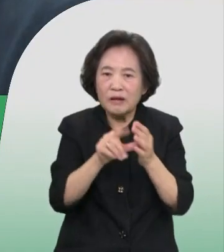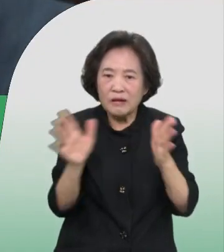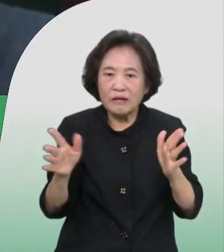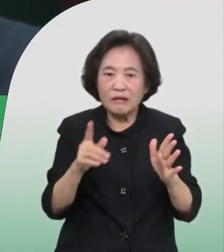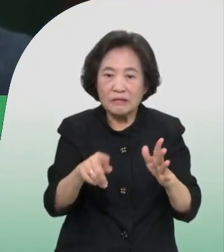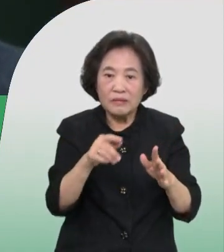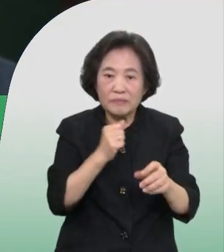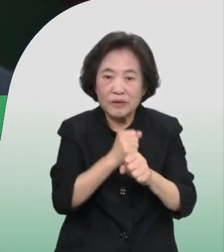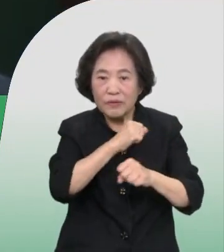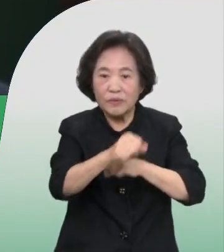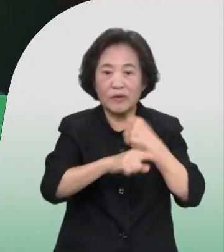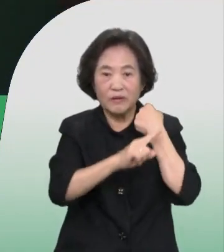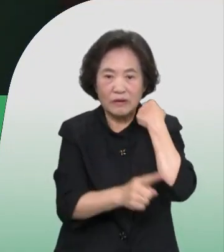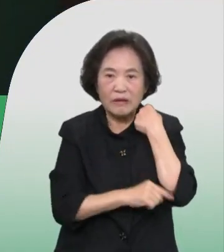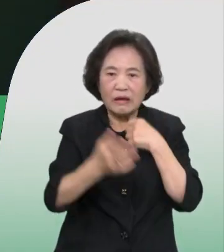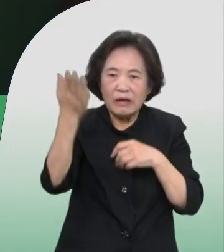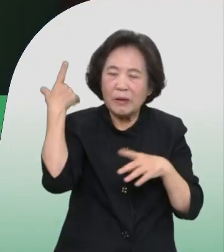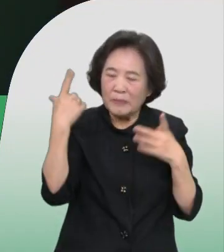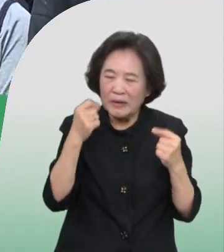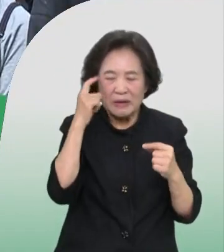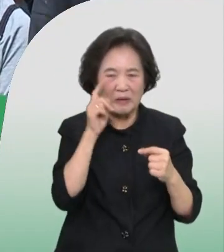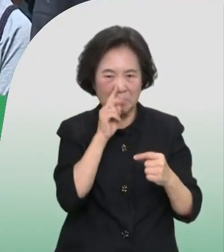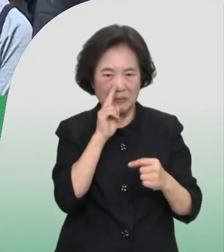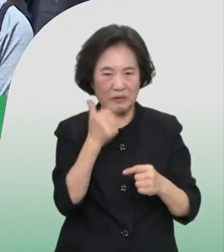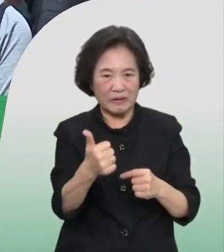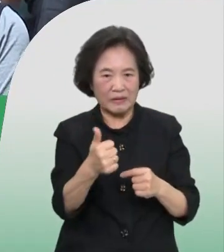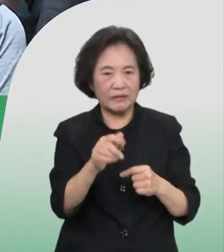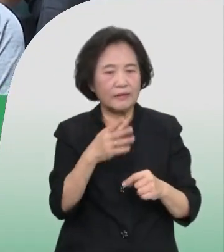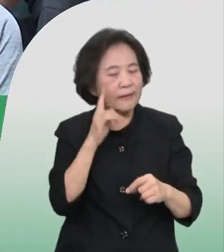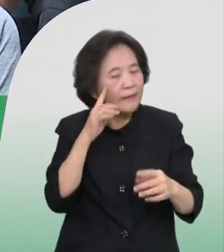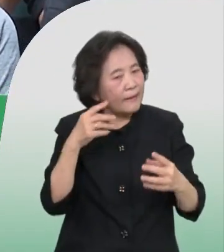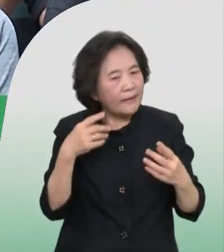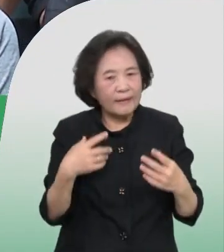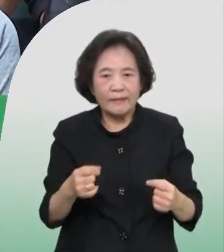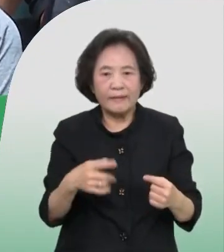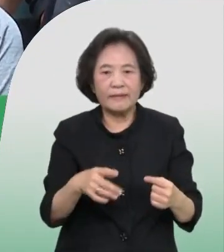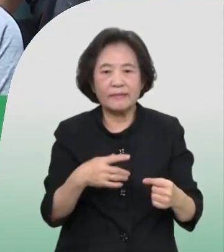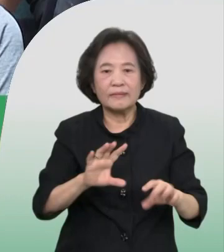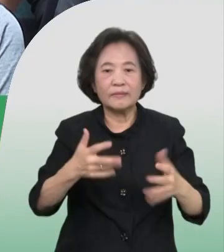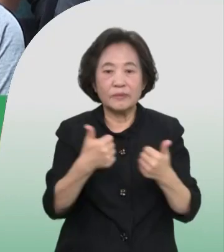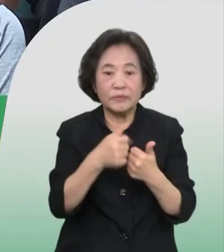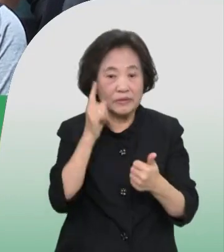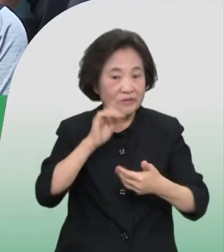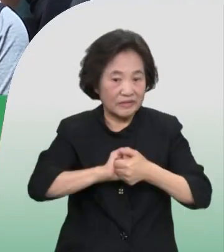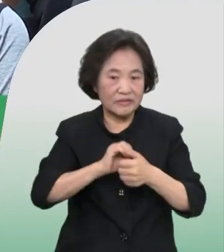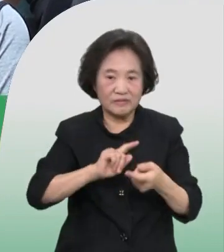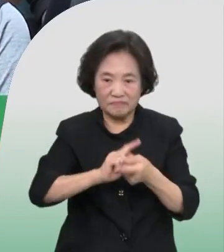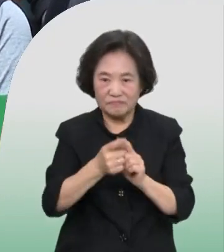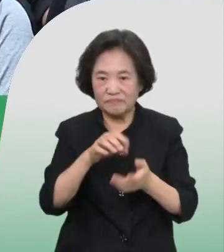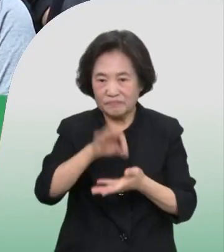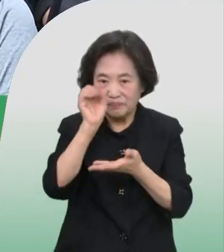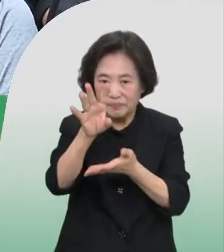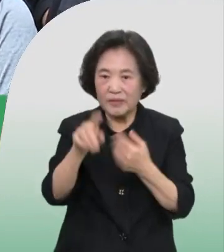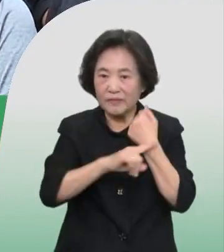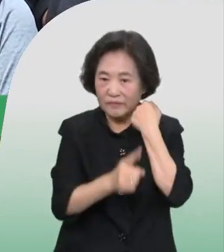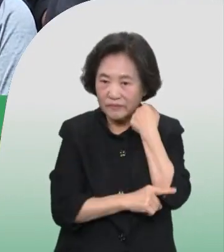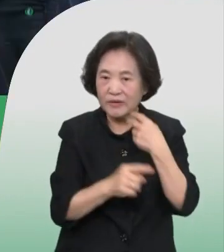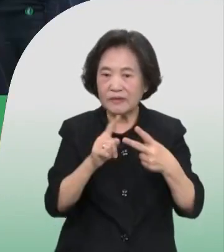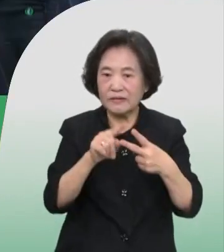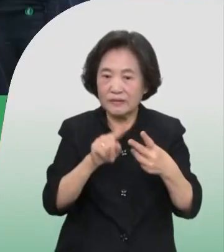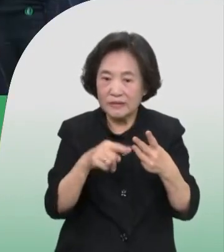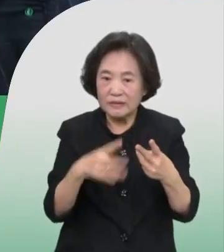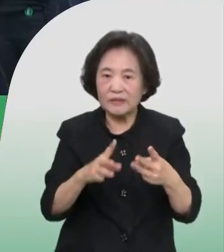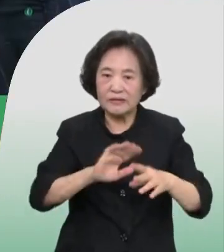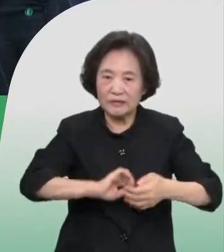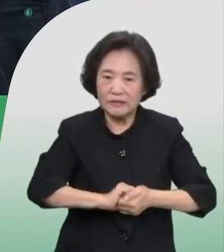型争议立法三无枪本来按算计，提出新国会正该确实转型争议，转型争议法案修法正